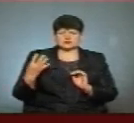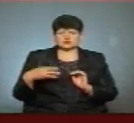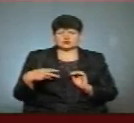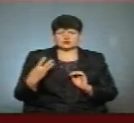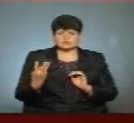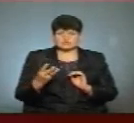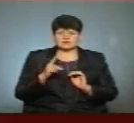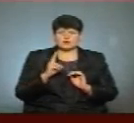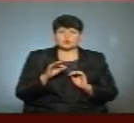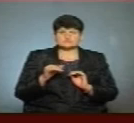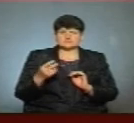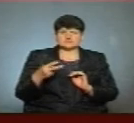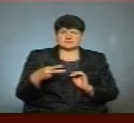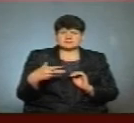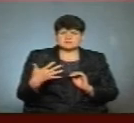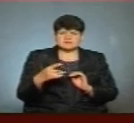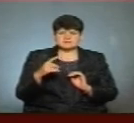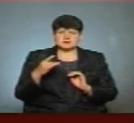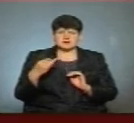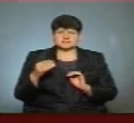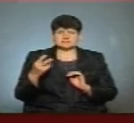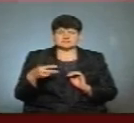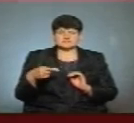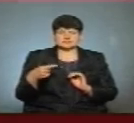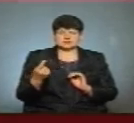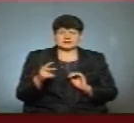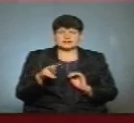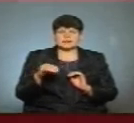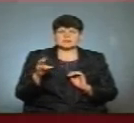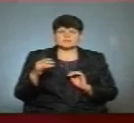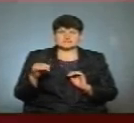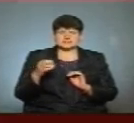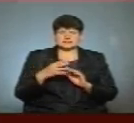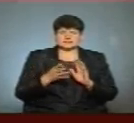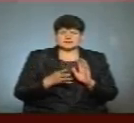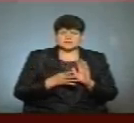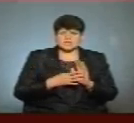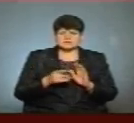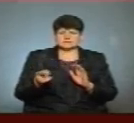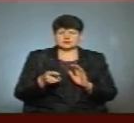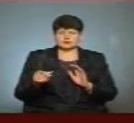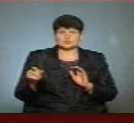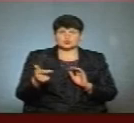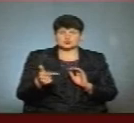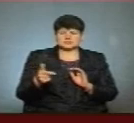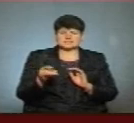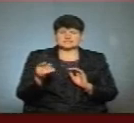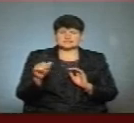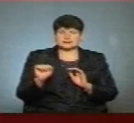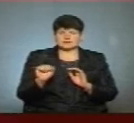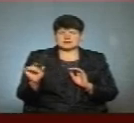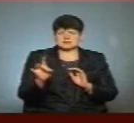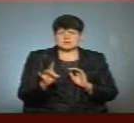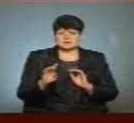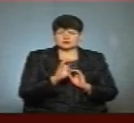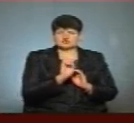43, Козівському – 25, Збаразькому – 21, Лановецькому – 19, у Тернопільському, Гусятинському та Теребовлянському